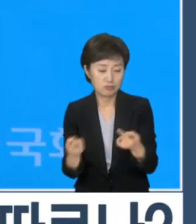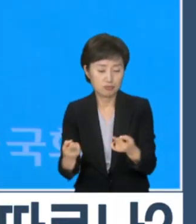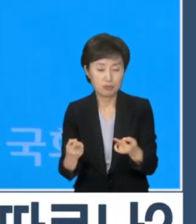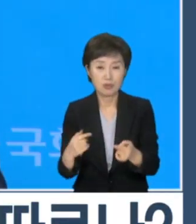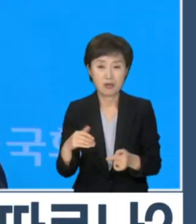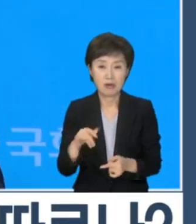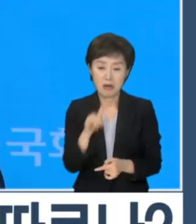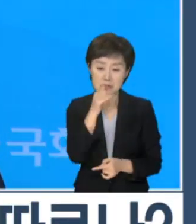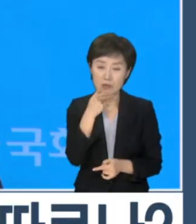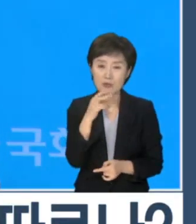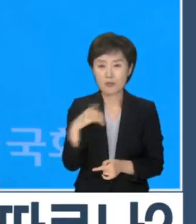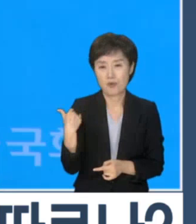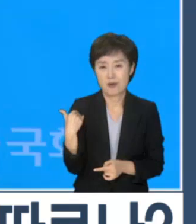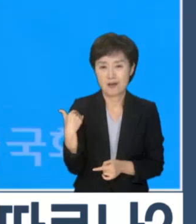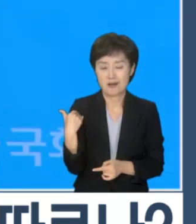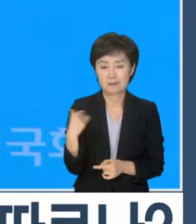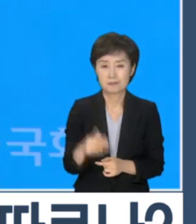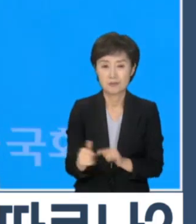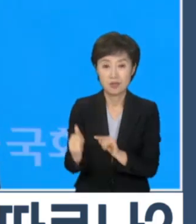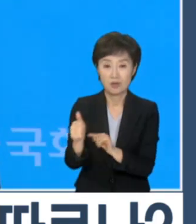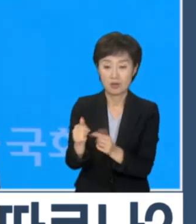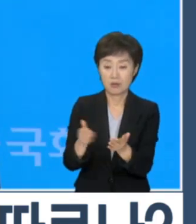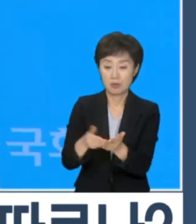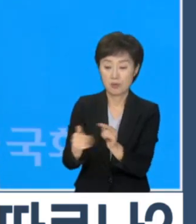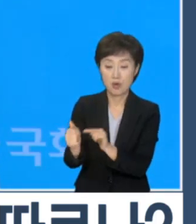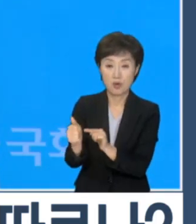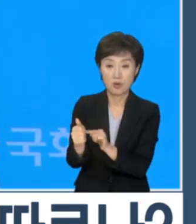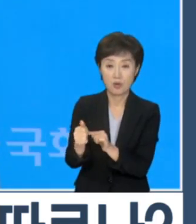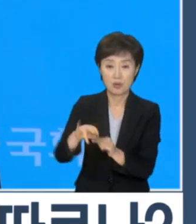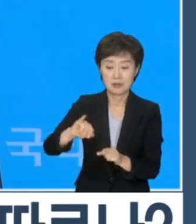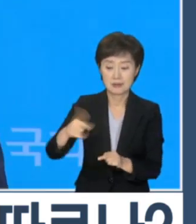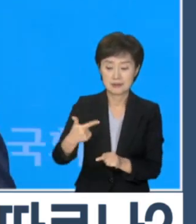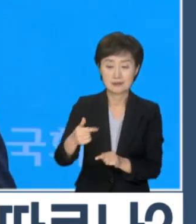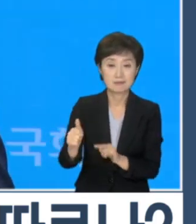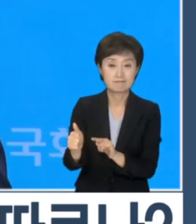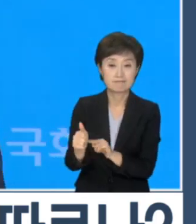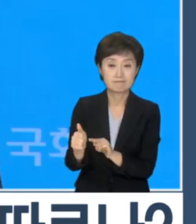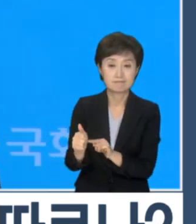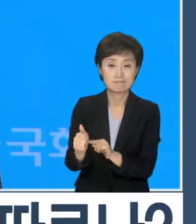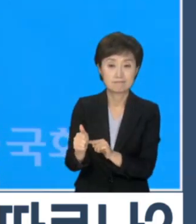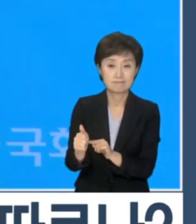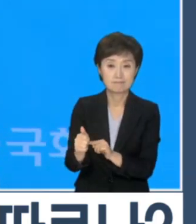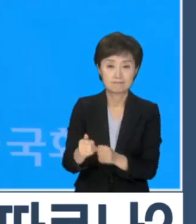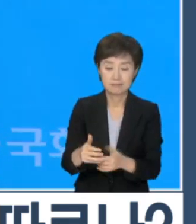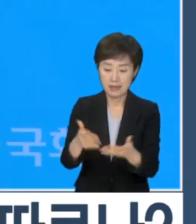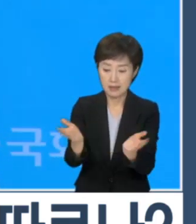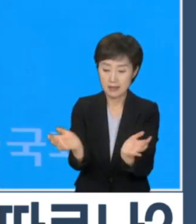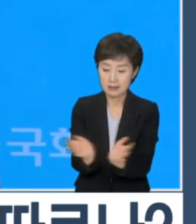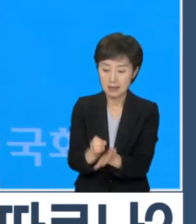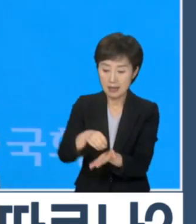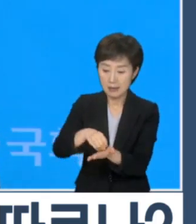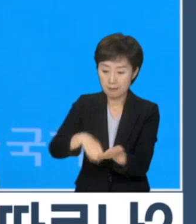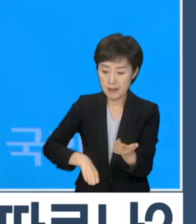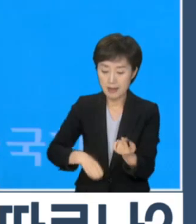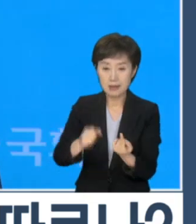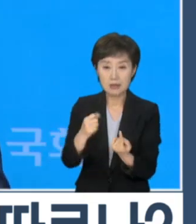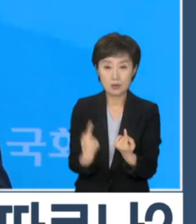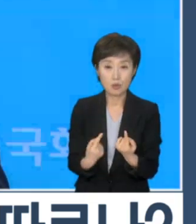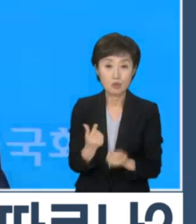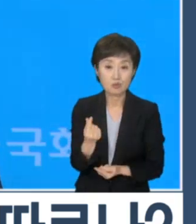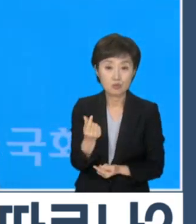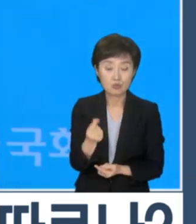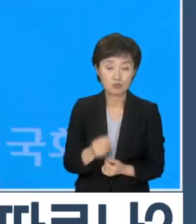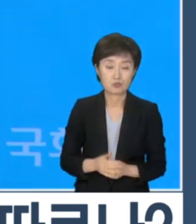지금 신인규 저 부대변인 같은 경우는 이제 탈당 뭐 1호가 되는 그런